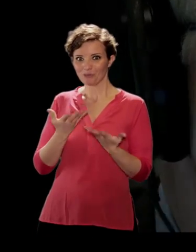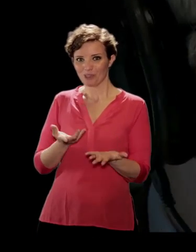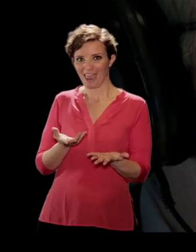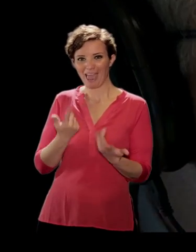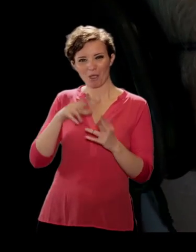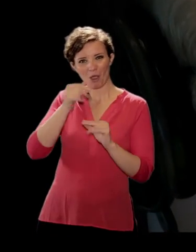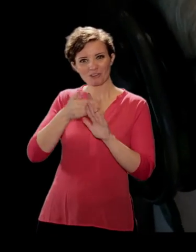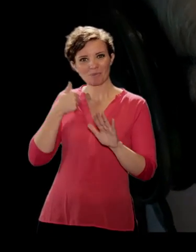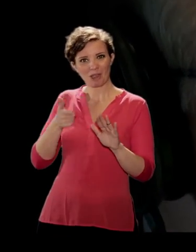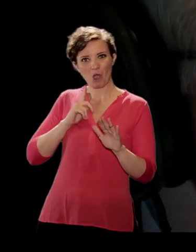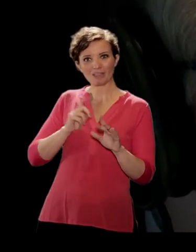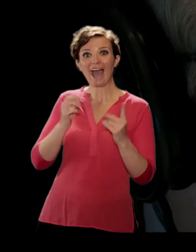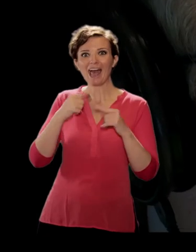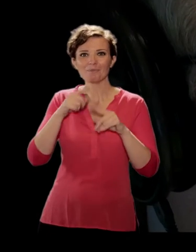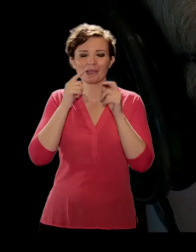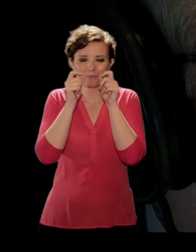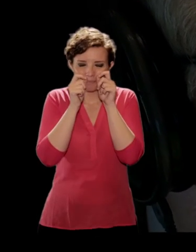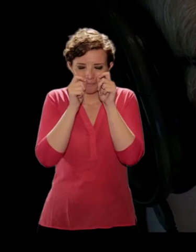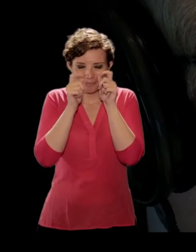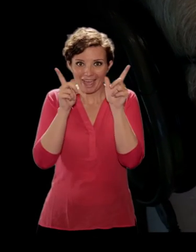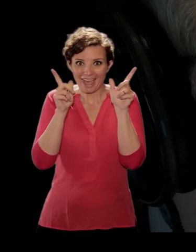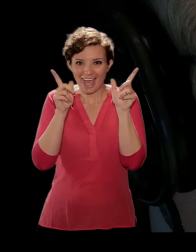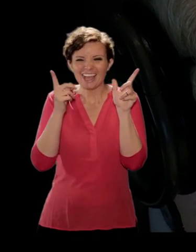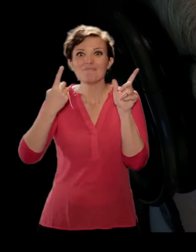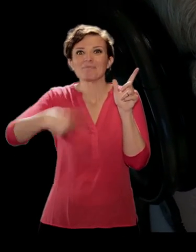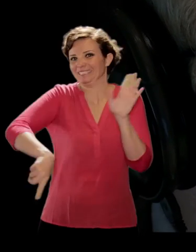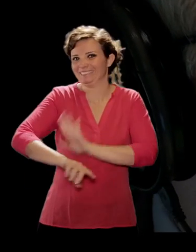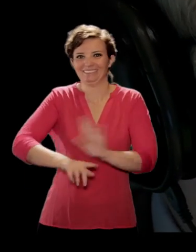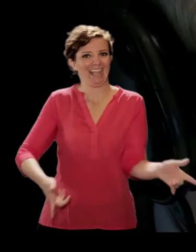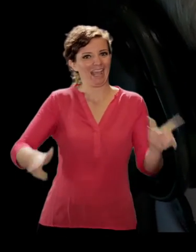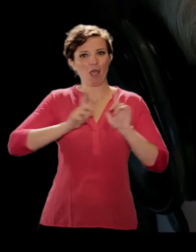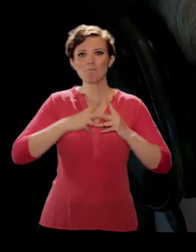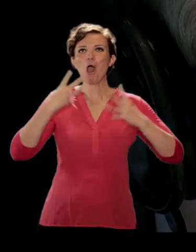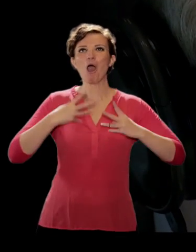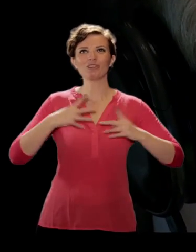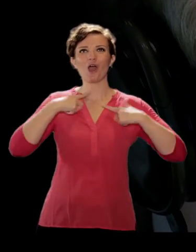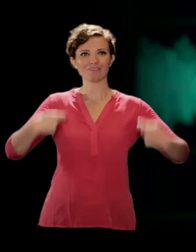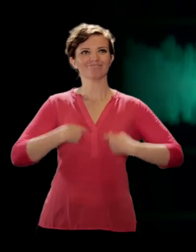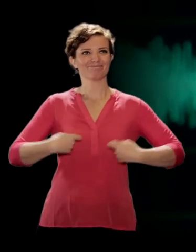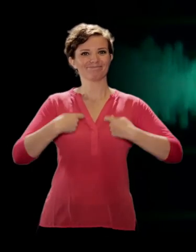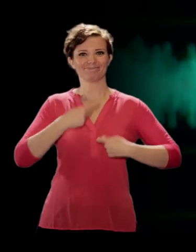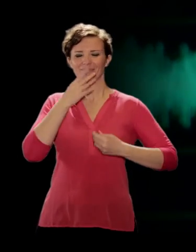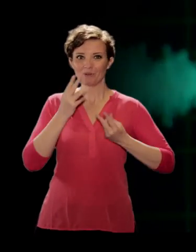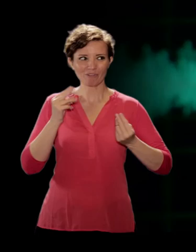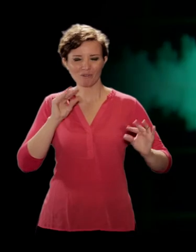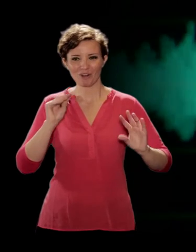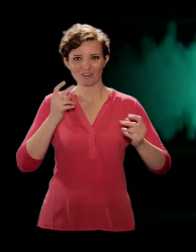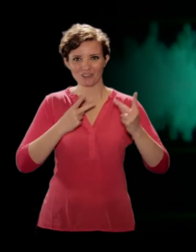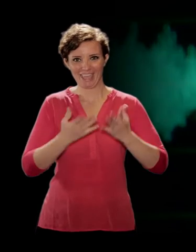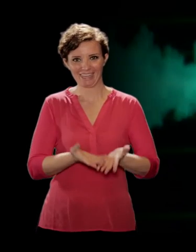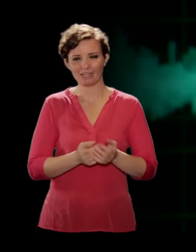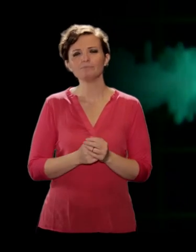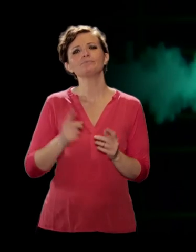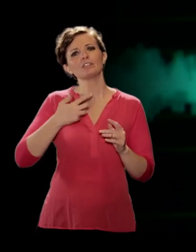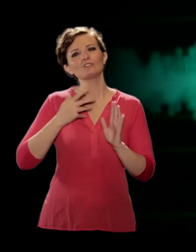Ecco, lo stupore è uno degli elementi che ci spinge a creare sempre cose nuove. E c'è un'altra